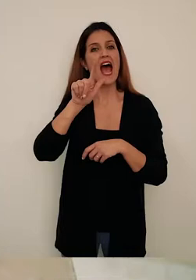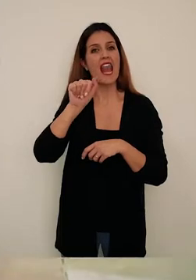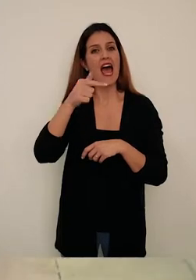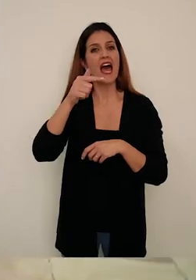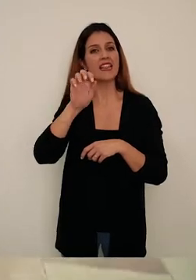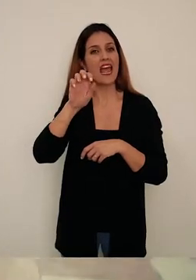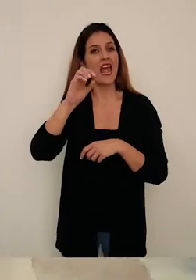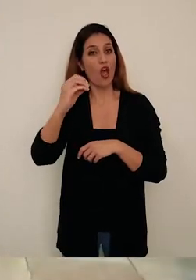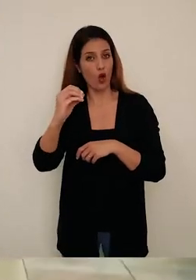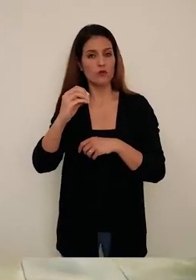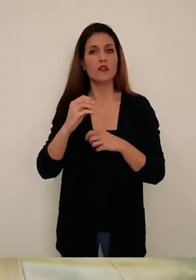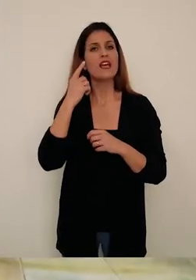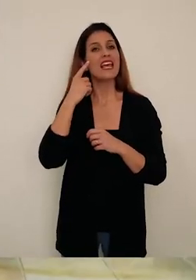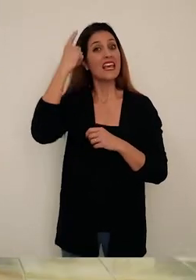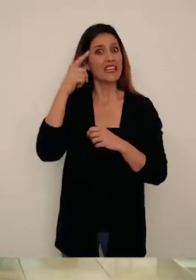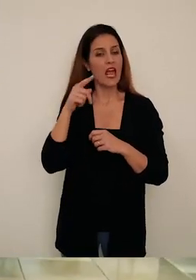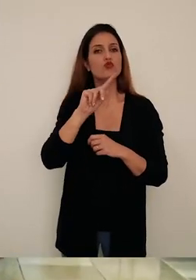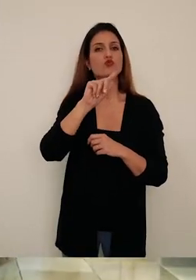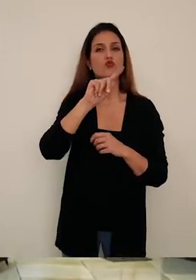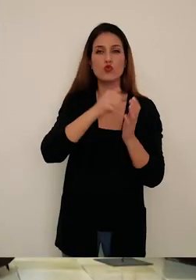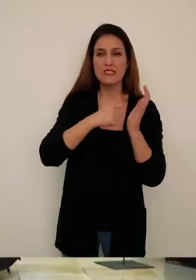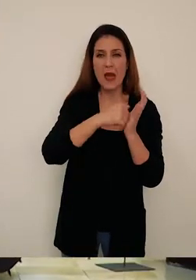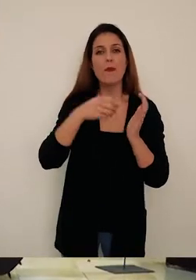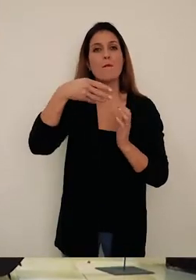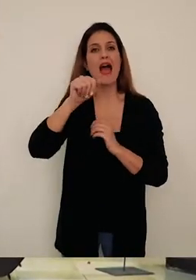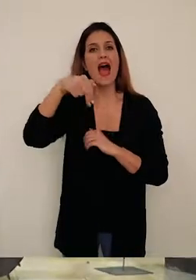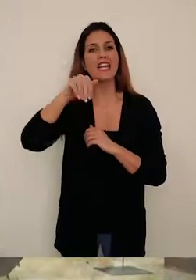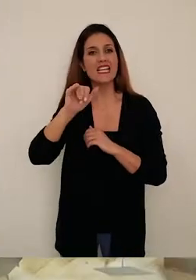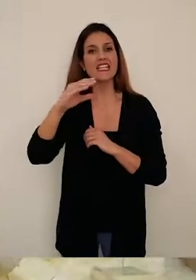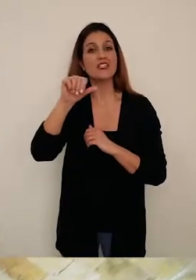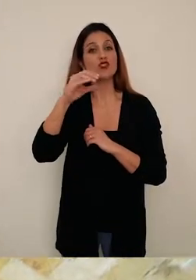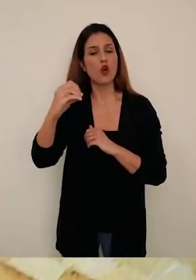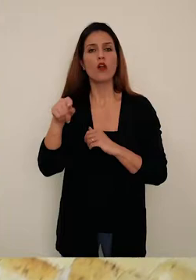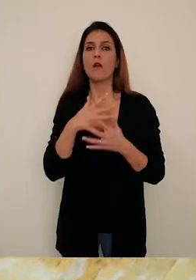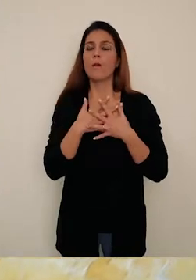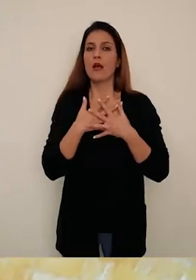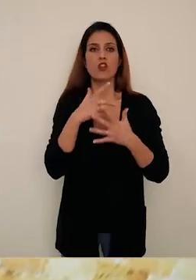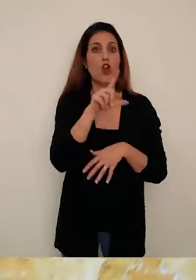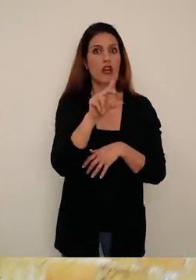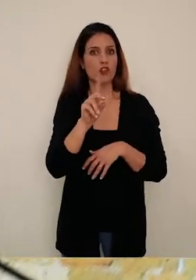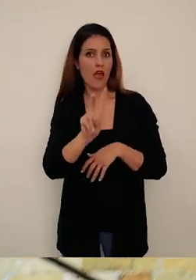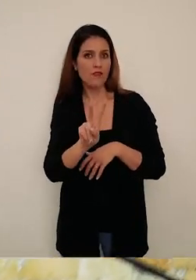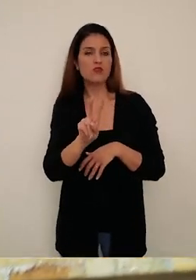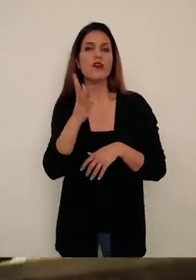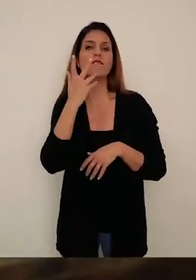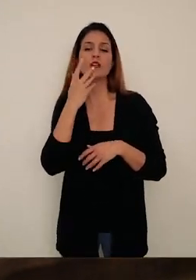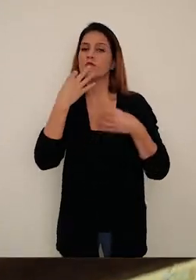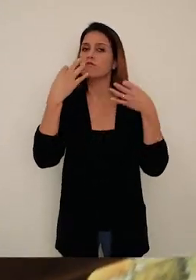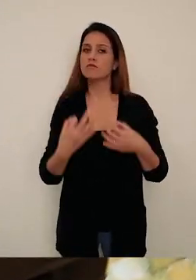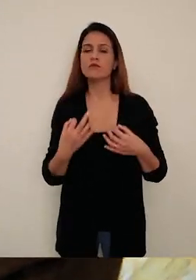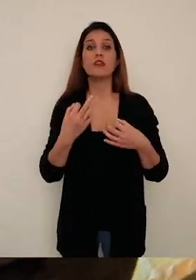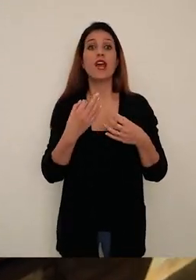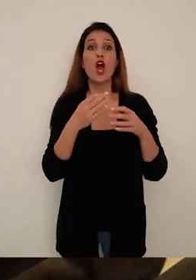del Galateo Giuseppe Manisco, che, appassionato del genio vinciano, ha deciso di ricostruire una settantina delle